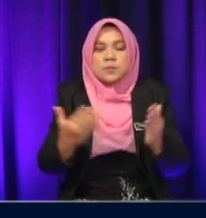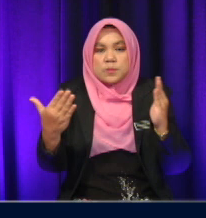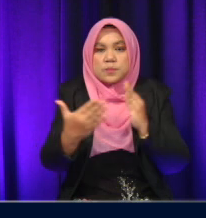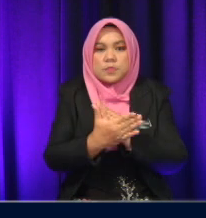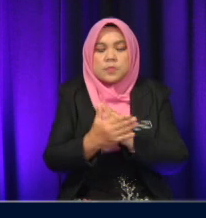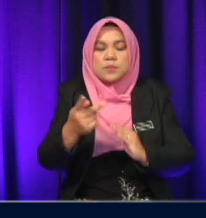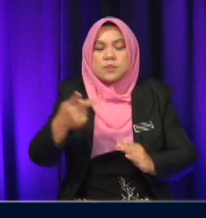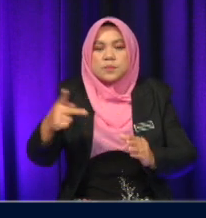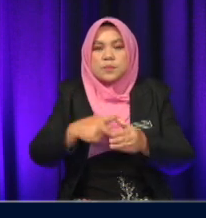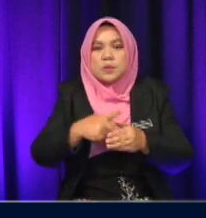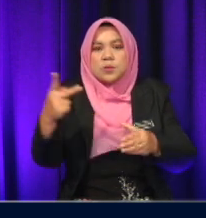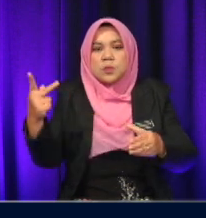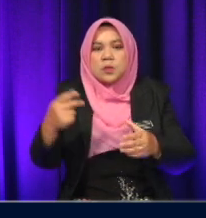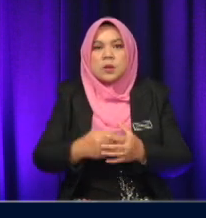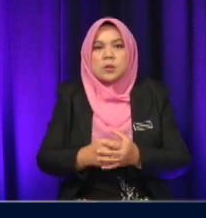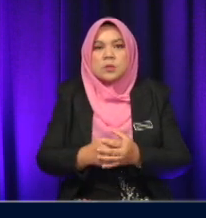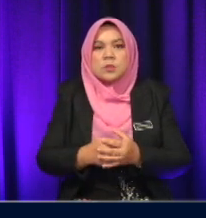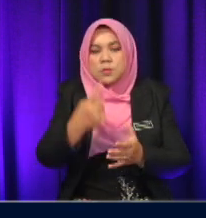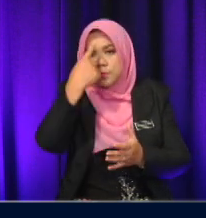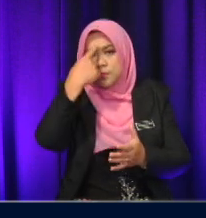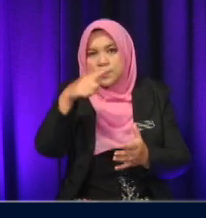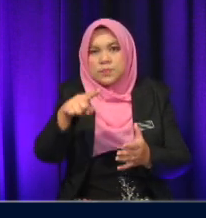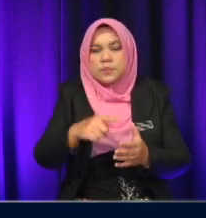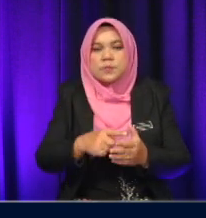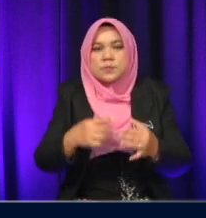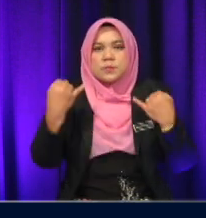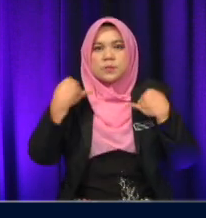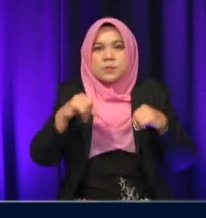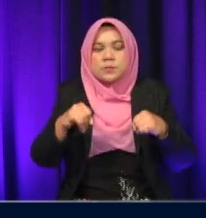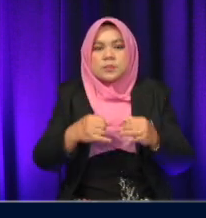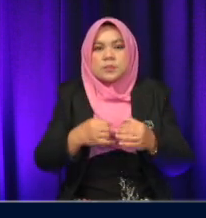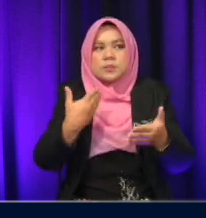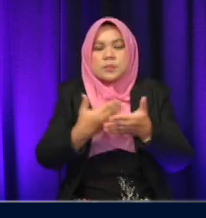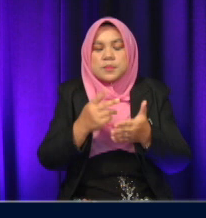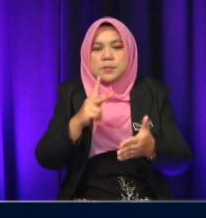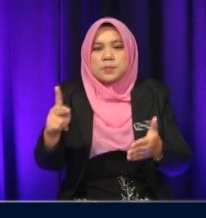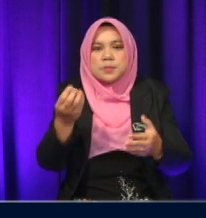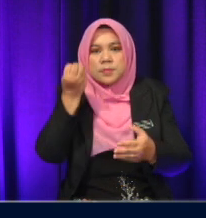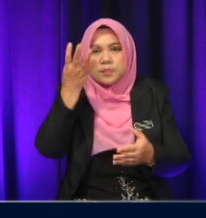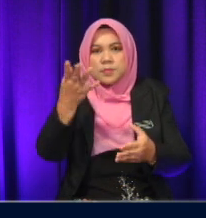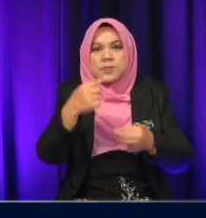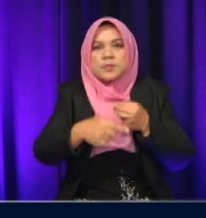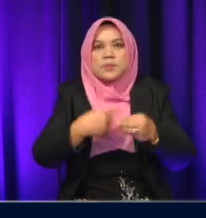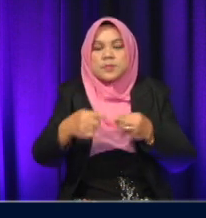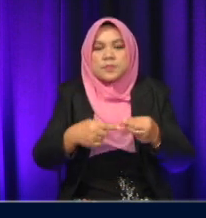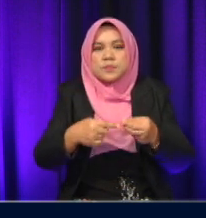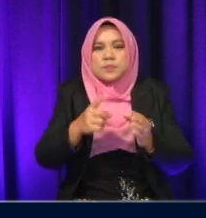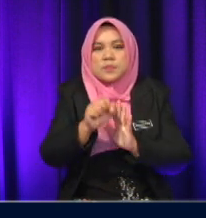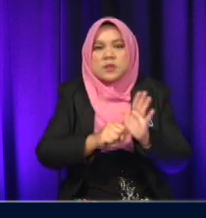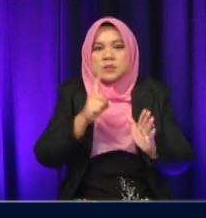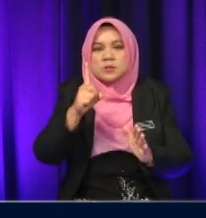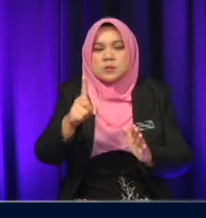pihak pengeluar untuk memasar dan menyampaikan maklumat tentang